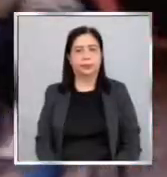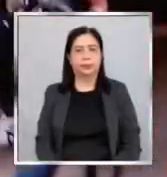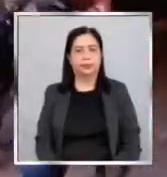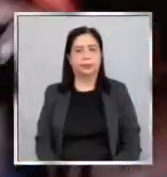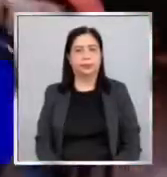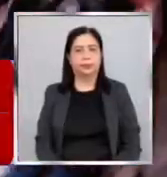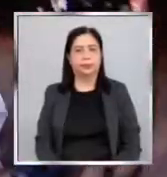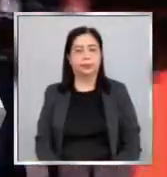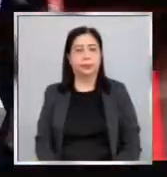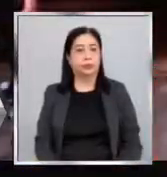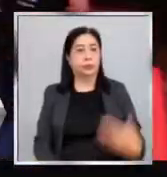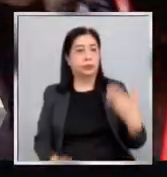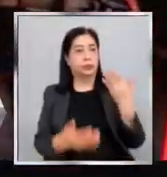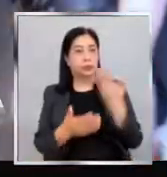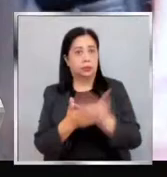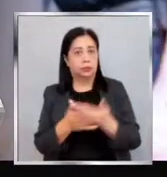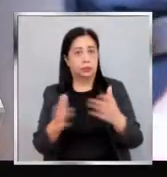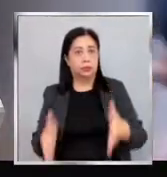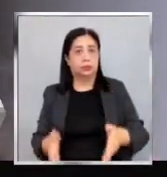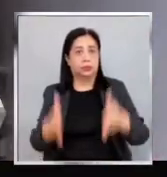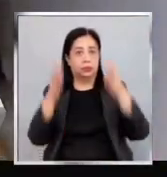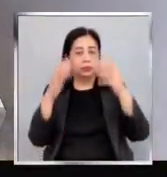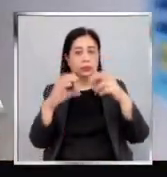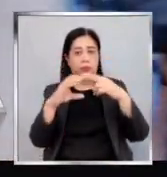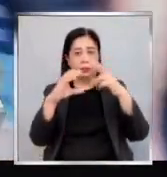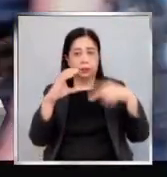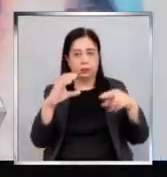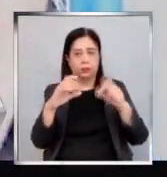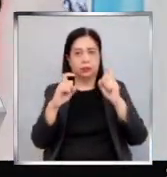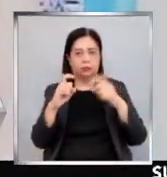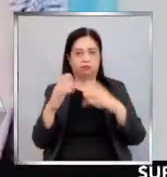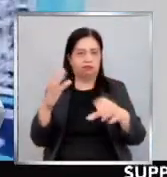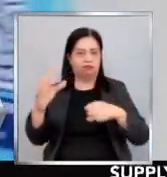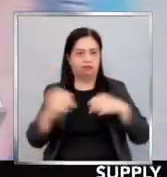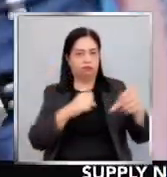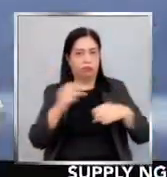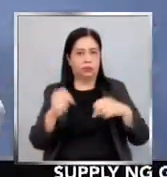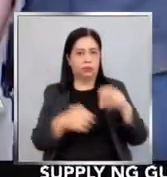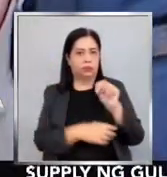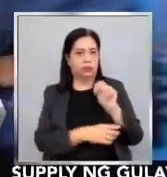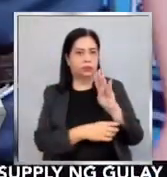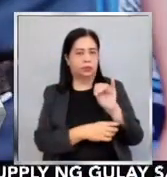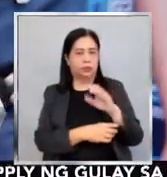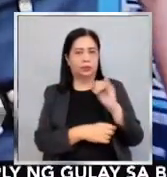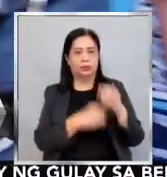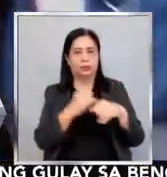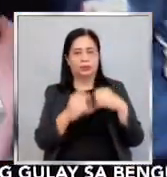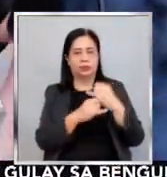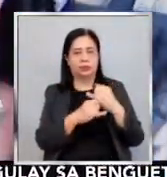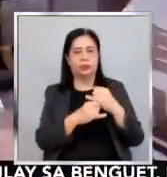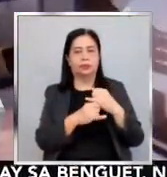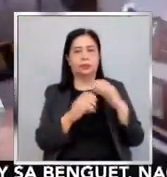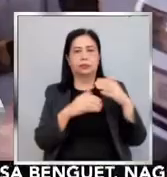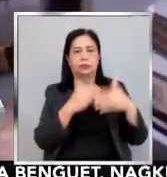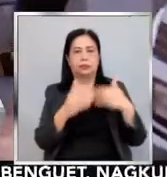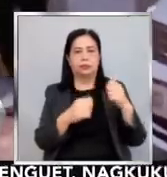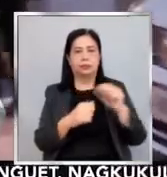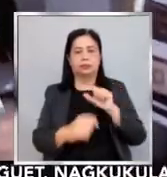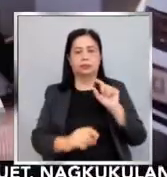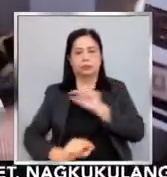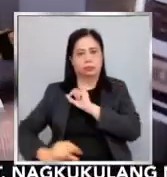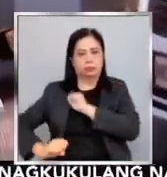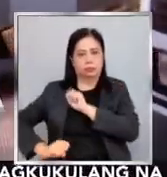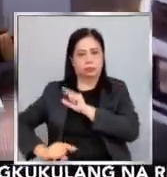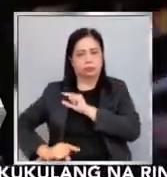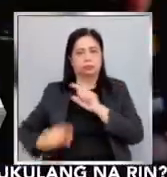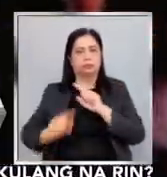Pagdating sa gusaling ito sa Cainta, Rizal, agad dinisarmahan ng mga ahente ng NBI International Operations Division ang mga gwardiya. Pero